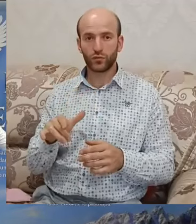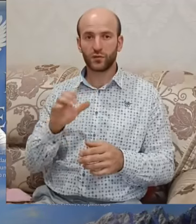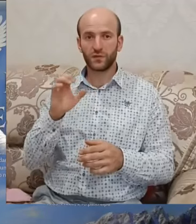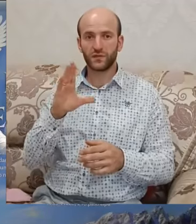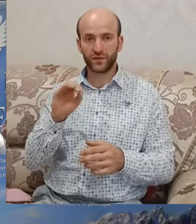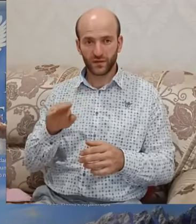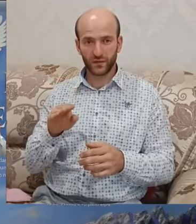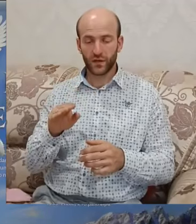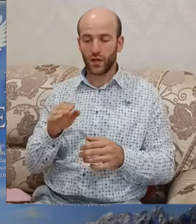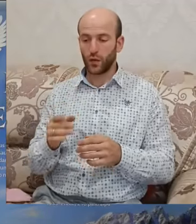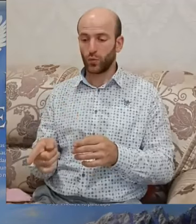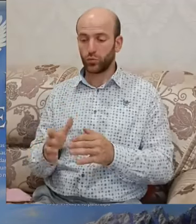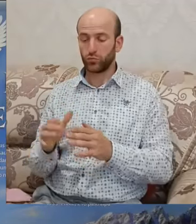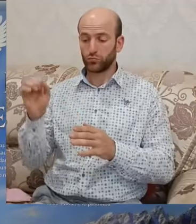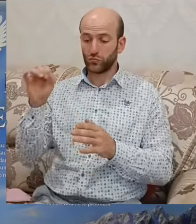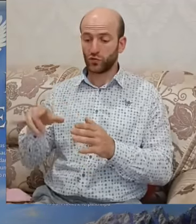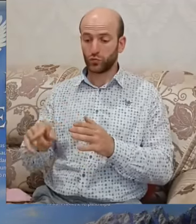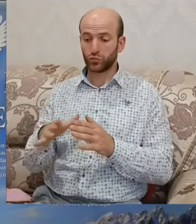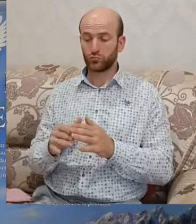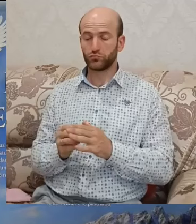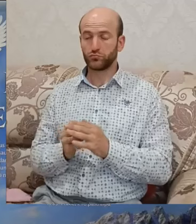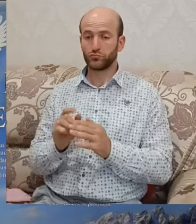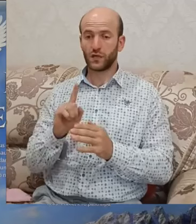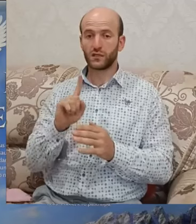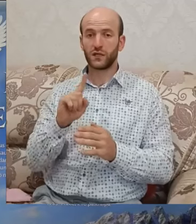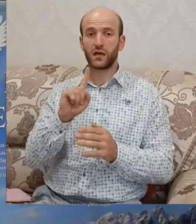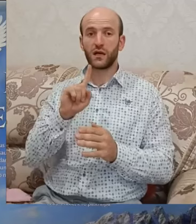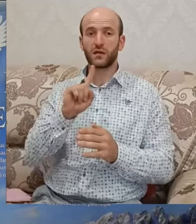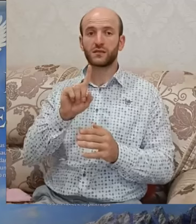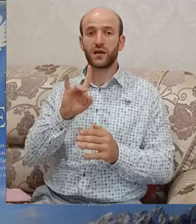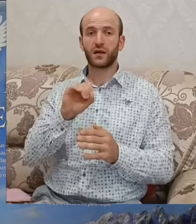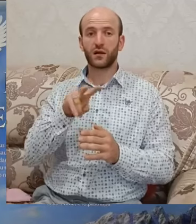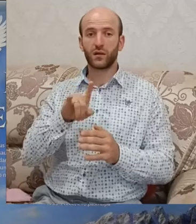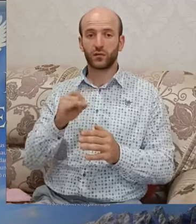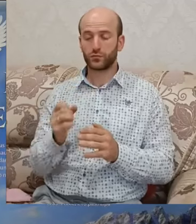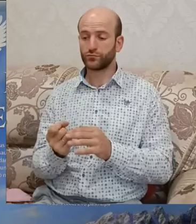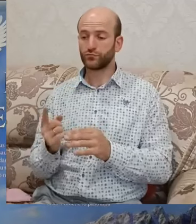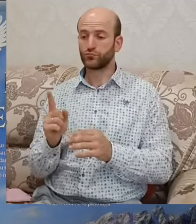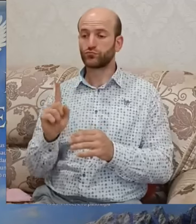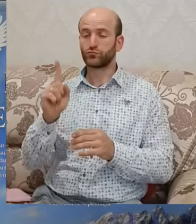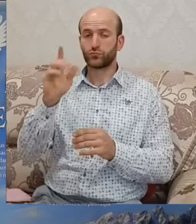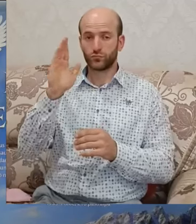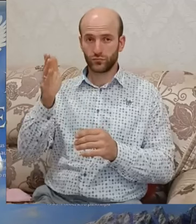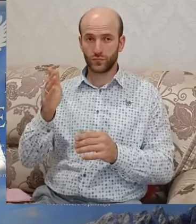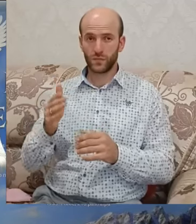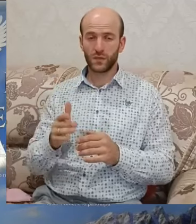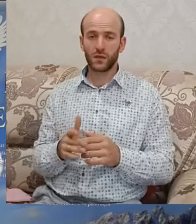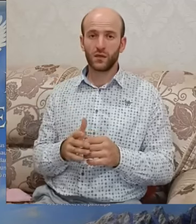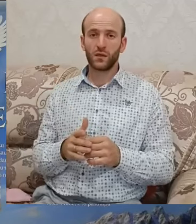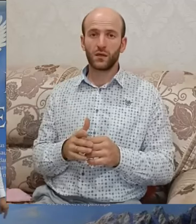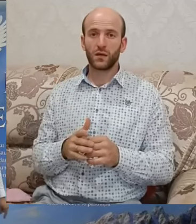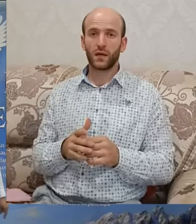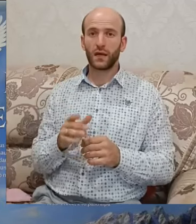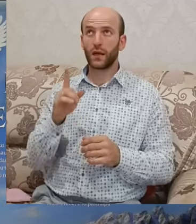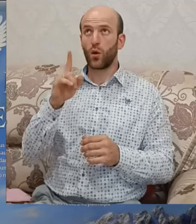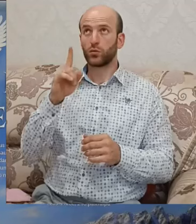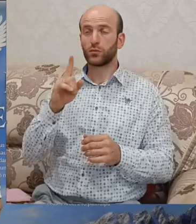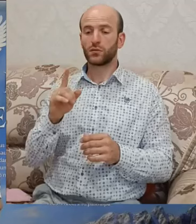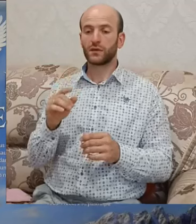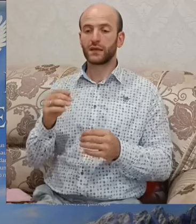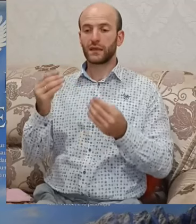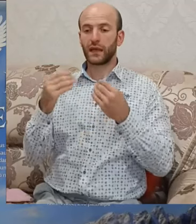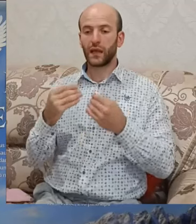До всей полноты. Ir tai buvo tai, ką jis padarė. Jisai mirė. И это было то, что он сделал. Kad мы būtume tokie kaip jis. Чтоб мы были такие,